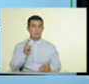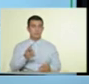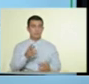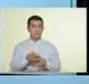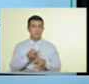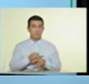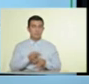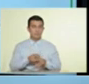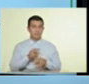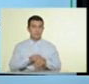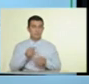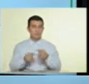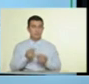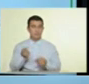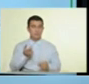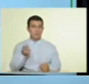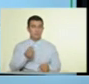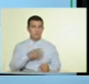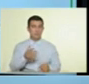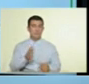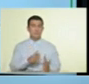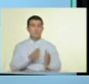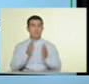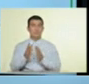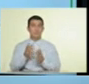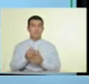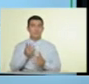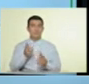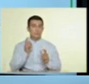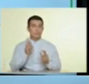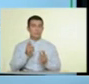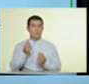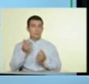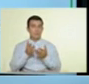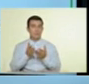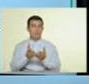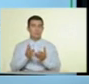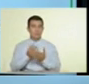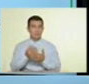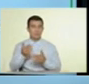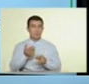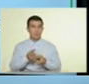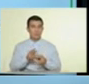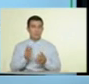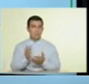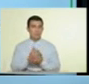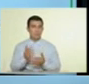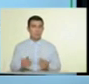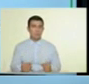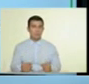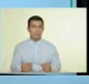taqsim soat kam ekanligidan foydalanib, keyin esa yuk kemasini masofasini topamiz. Mana